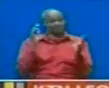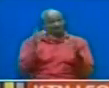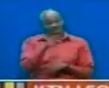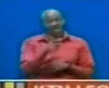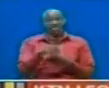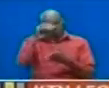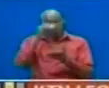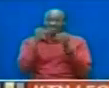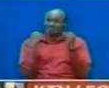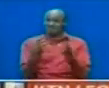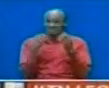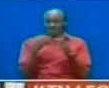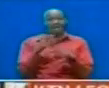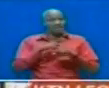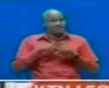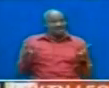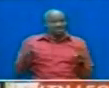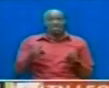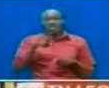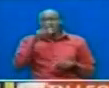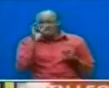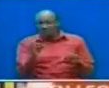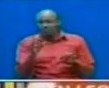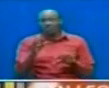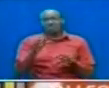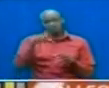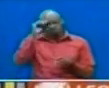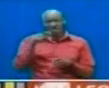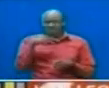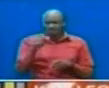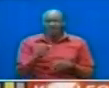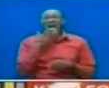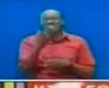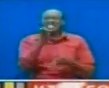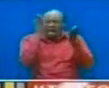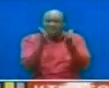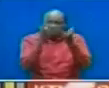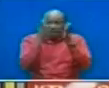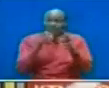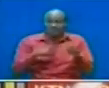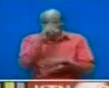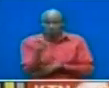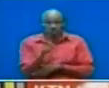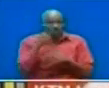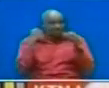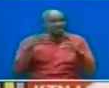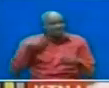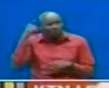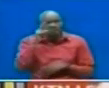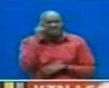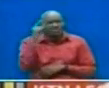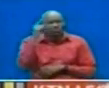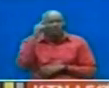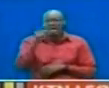kwa wanafunzi wengi, lakini mwanafunzi anapoweza kuwa na jawabu papo kwa hapo, wengi humchukulia kama mtu